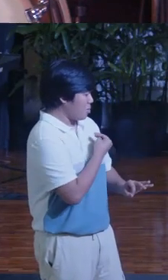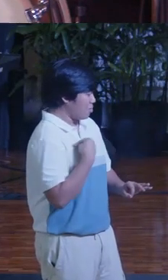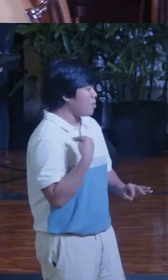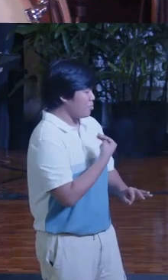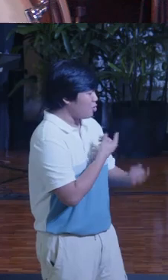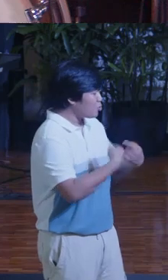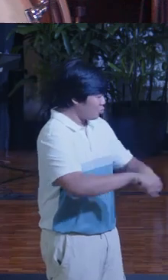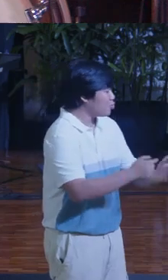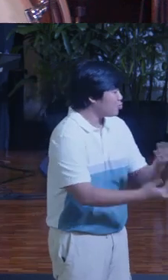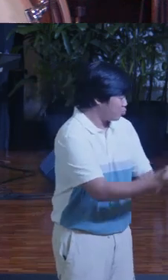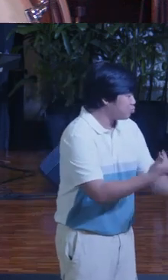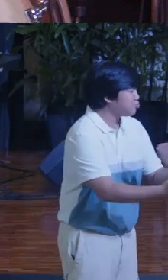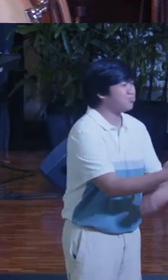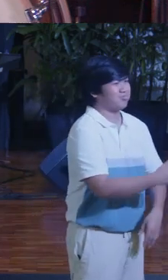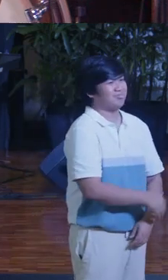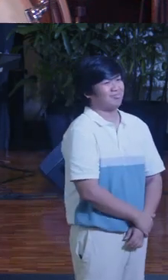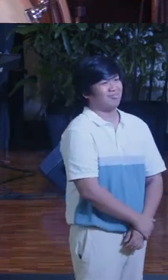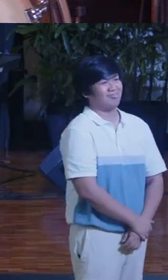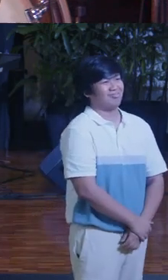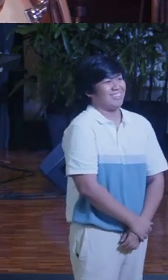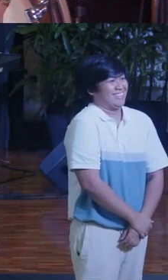O ito, magsama-sama na kayo ron.